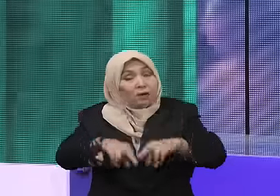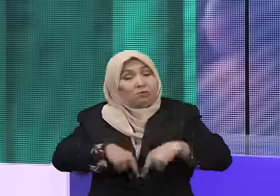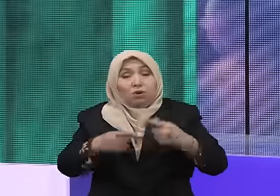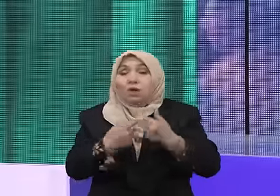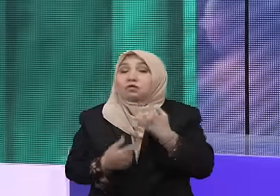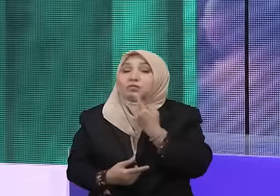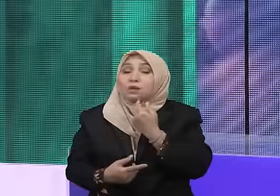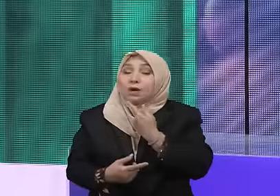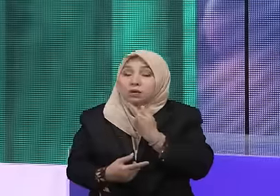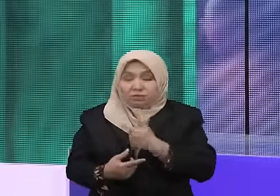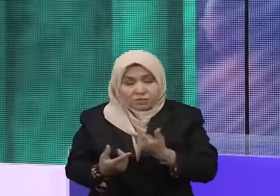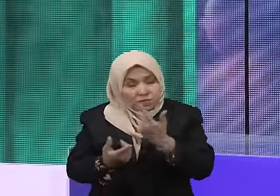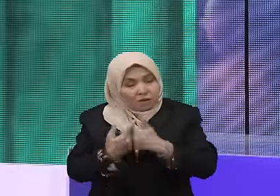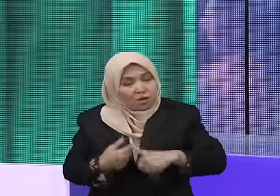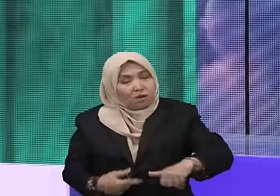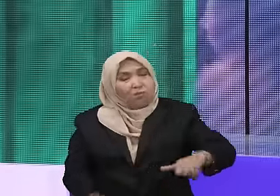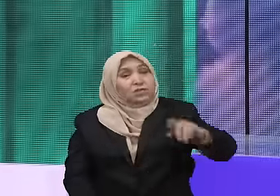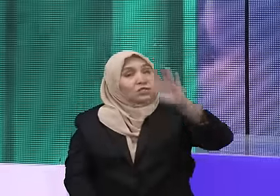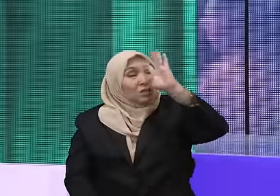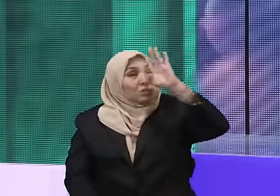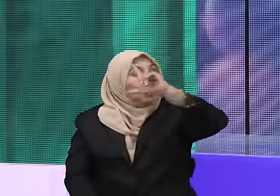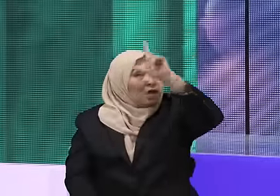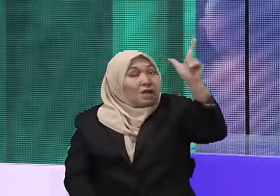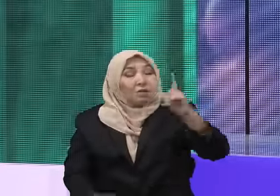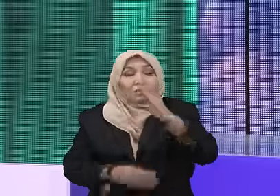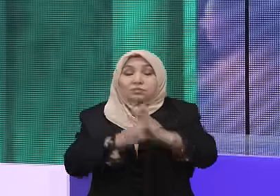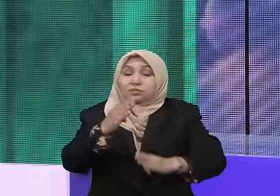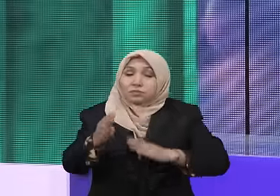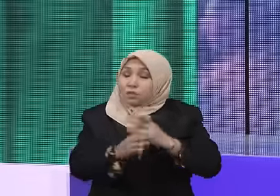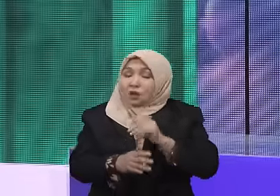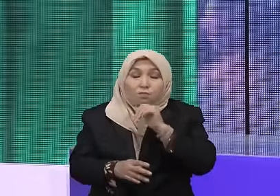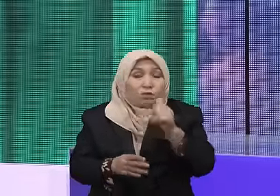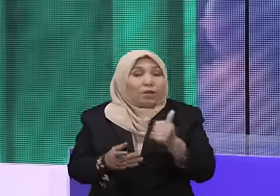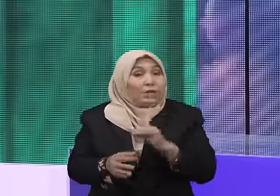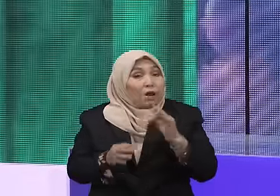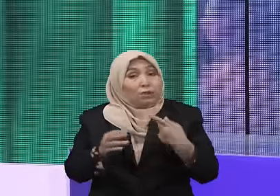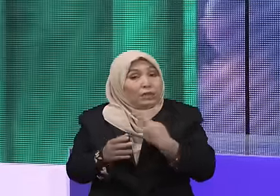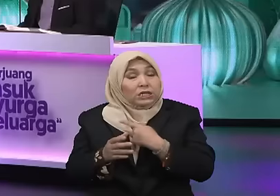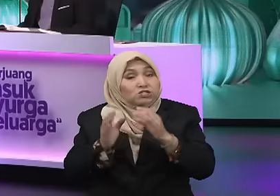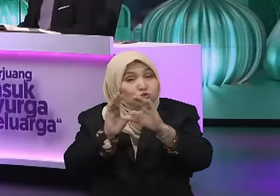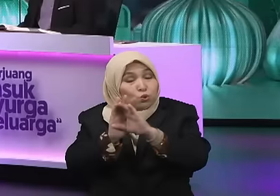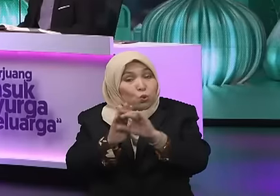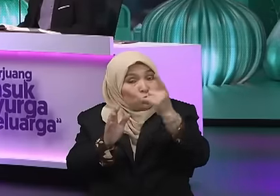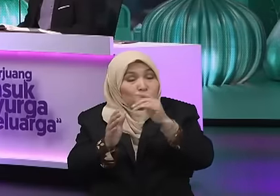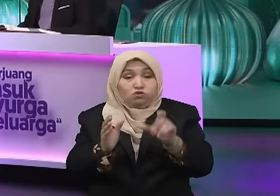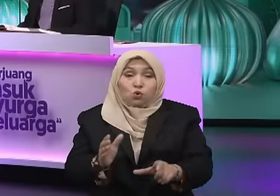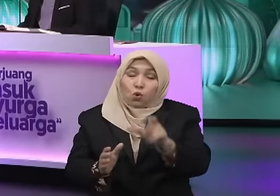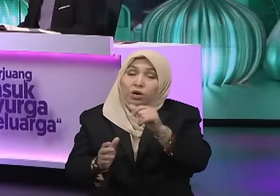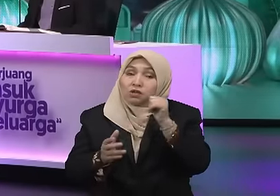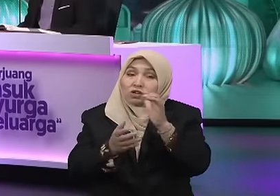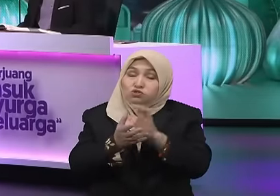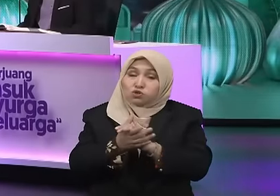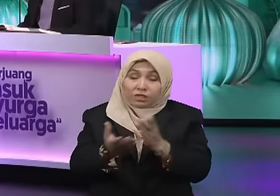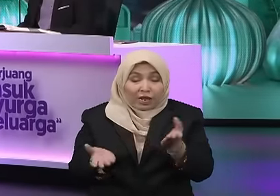siapa? Fatara as-samawati wal ard, pencipta alam langit bumi ini. Bukannya kalau kita contohnya bagi seorang isteri, dia pergi